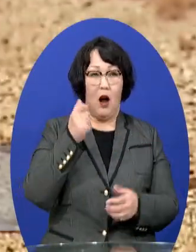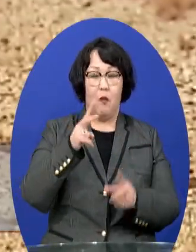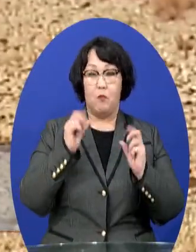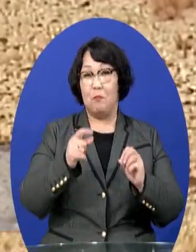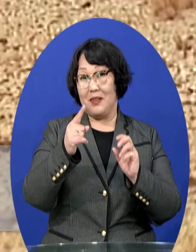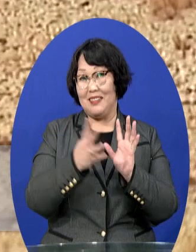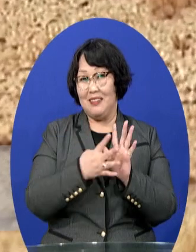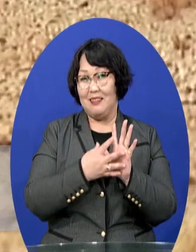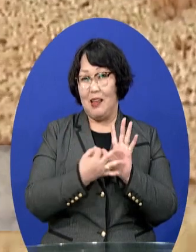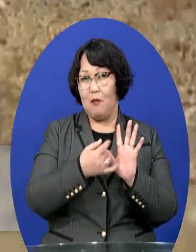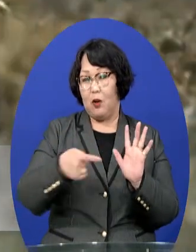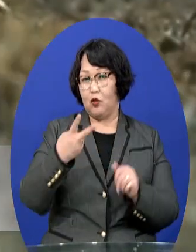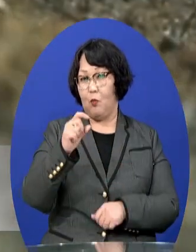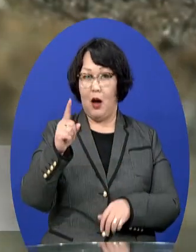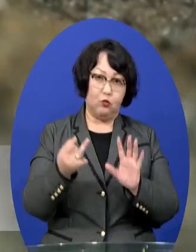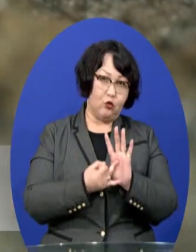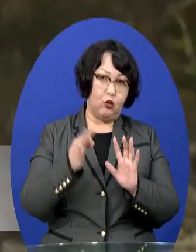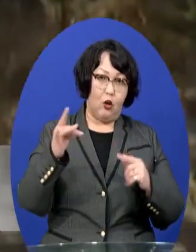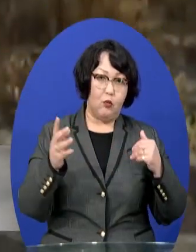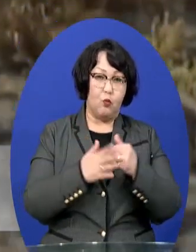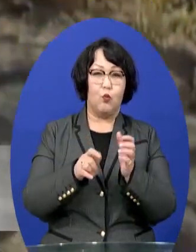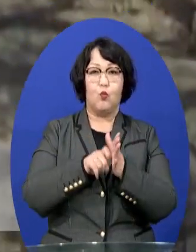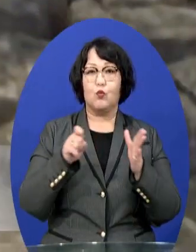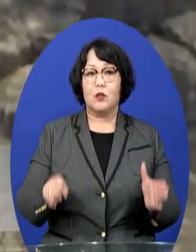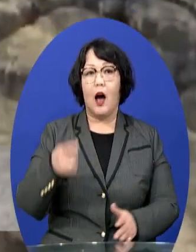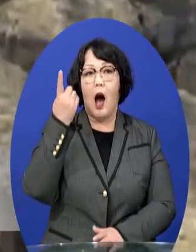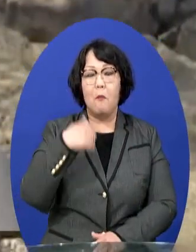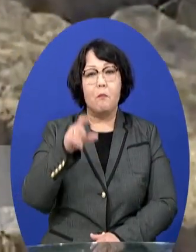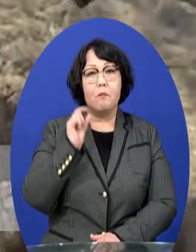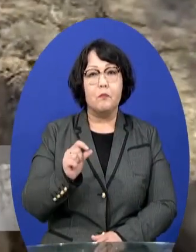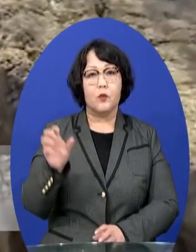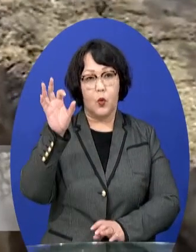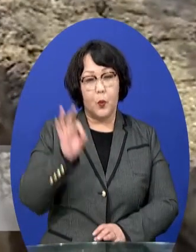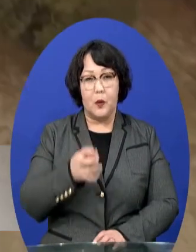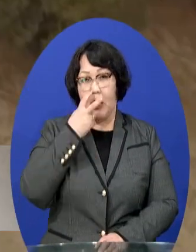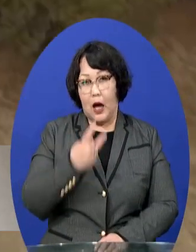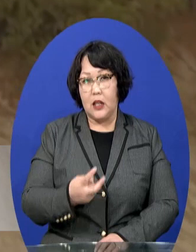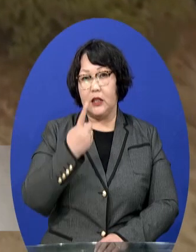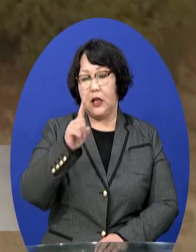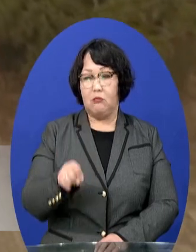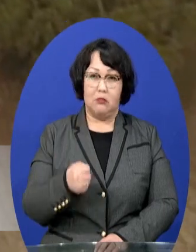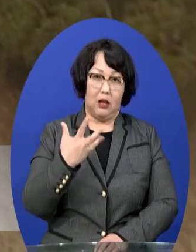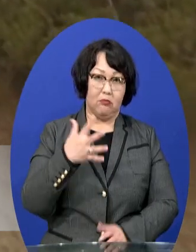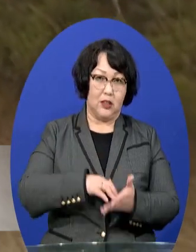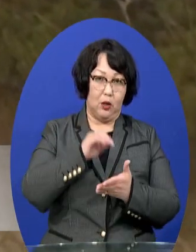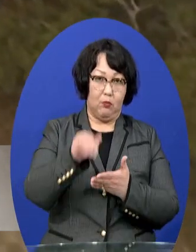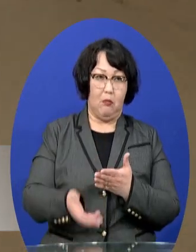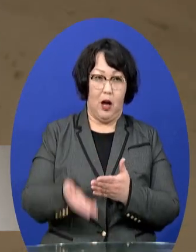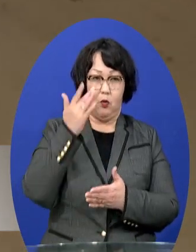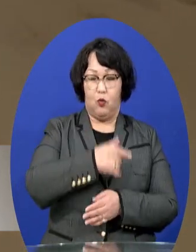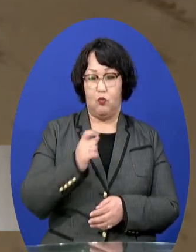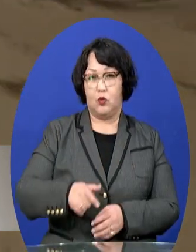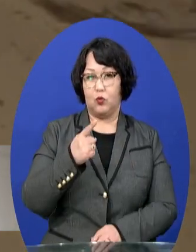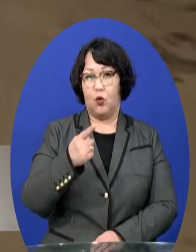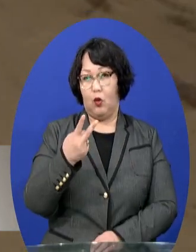1998-аас 2017 оны хүртэлх хугацаанд хамгийн багаар бодоход 1.5 тэрбум гаруй хүн